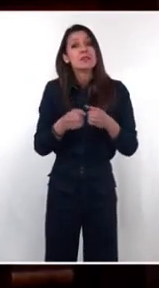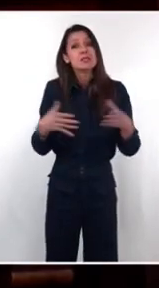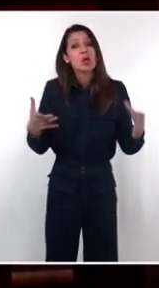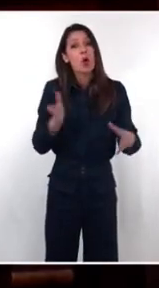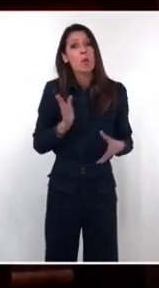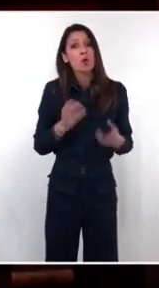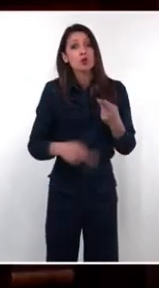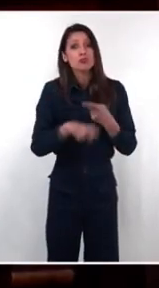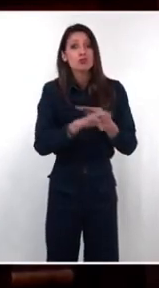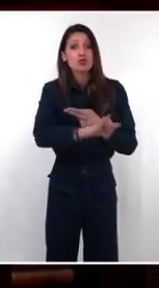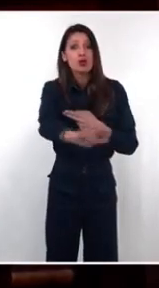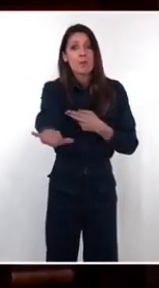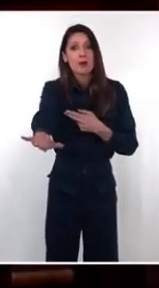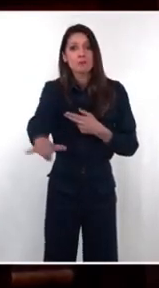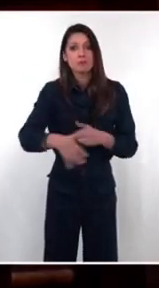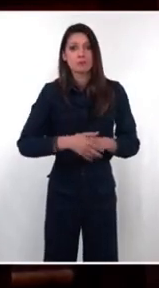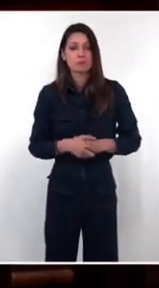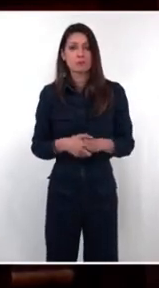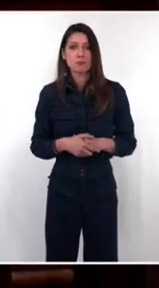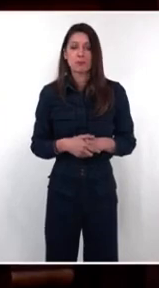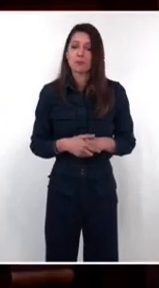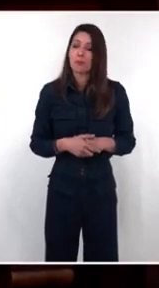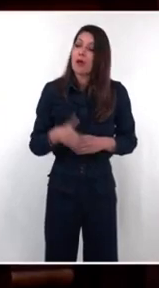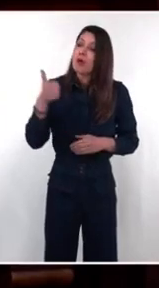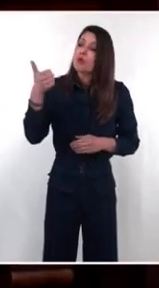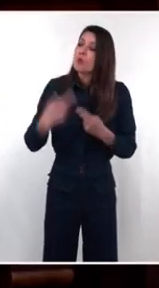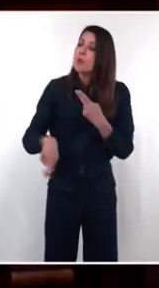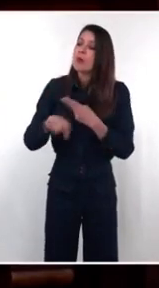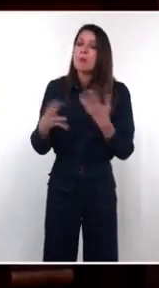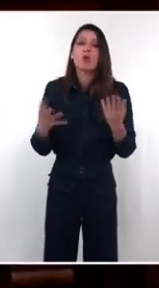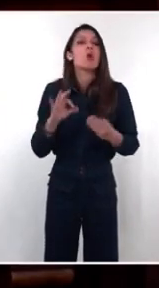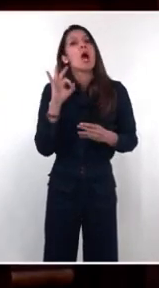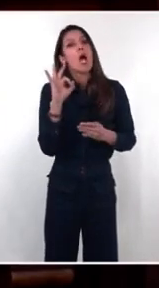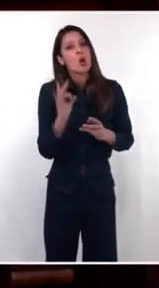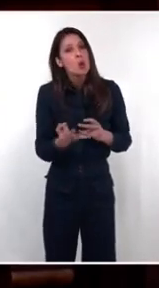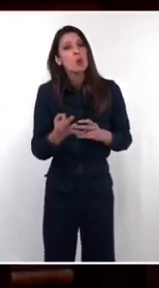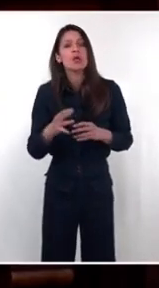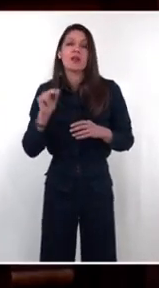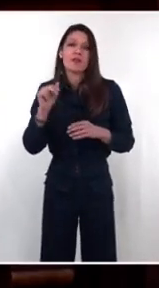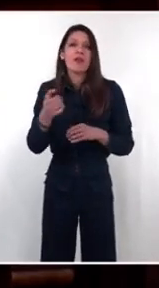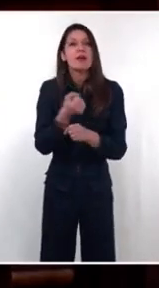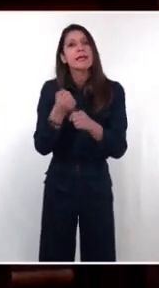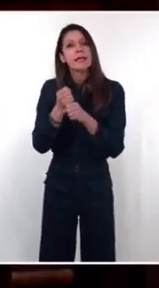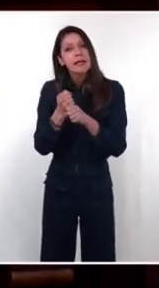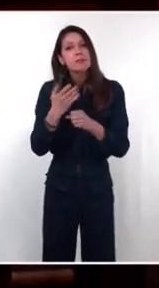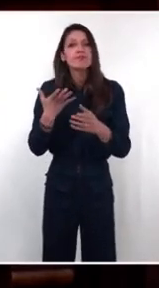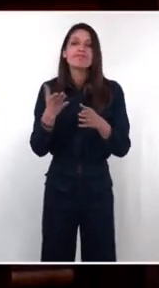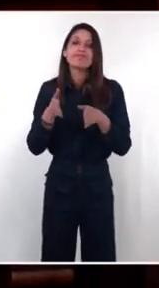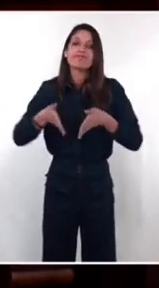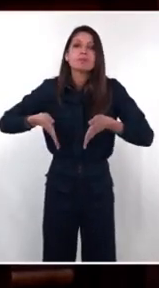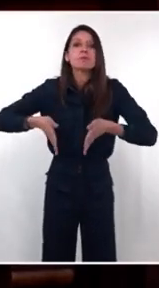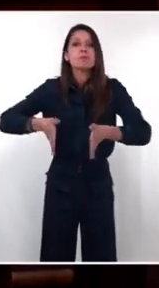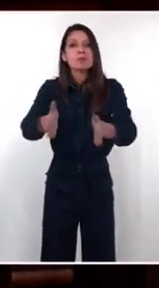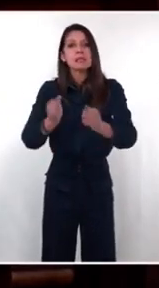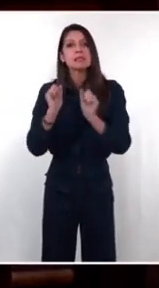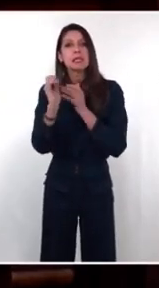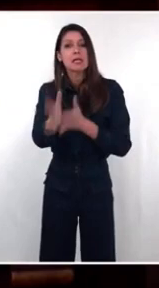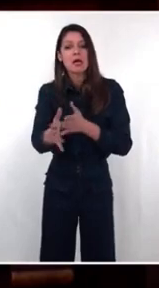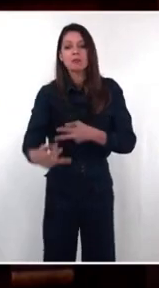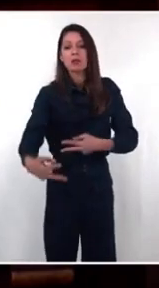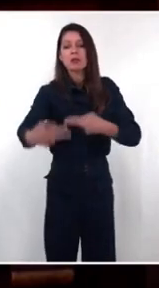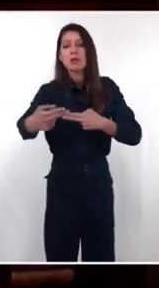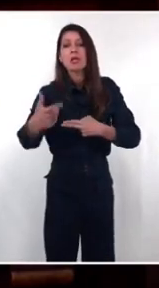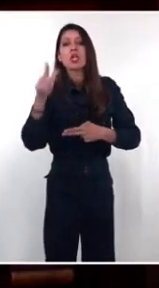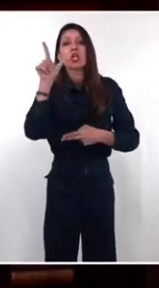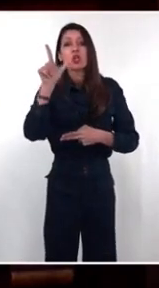le fond. Vous répondez par la mise en place de cet aménagement, mais sur moins de 2 km. Alors est-ce